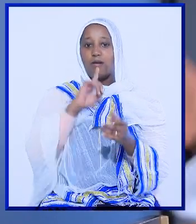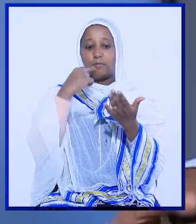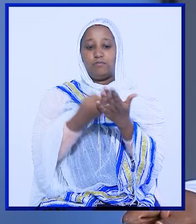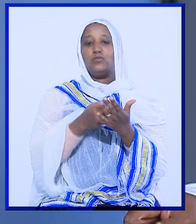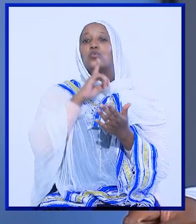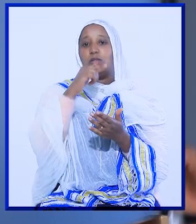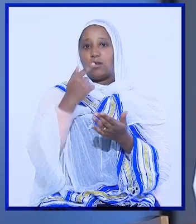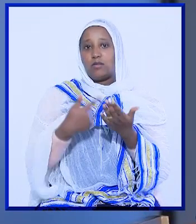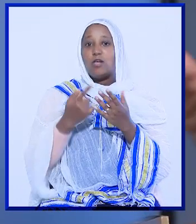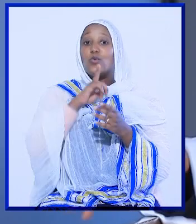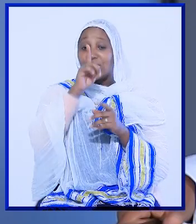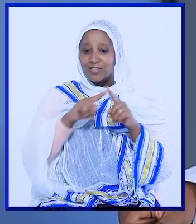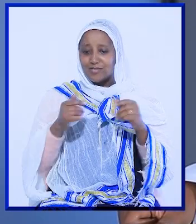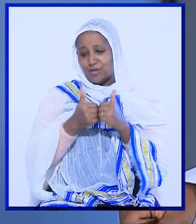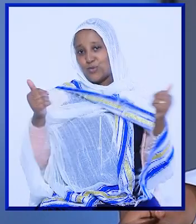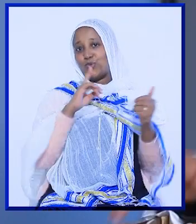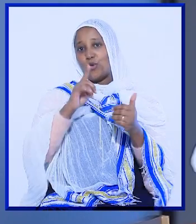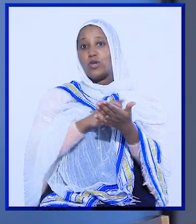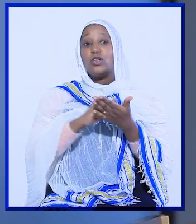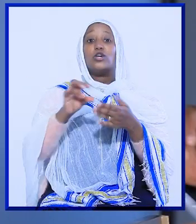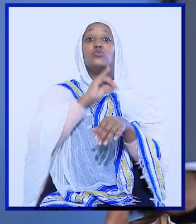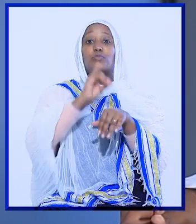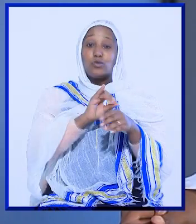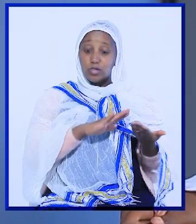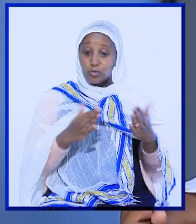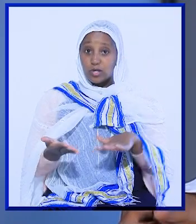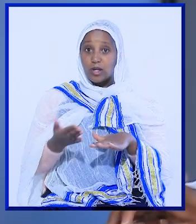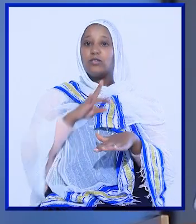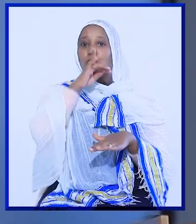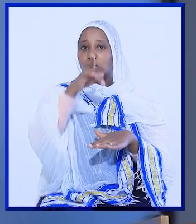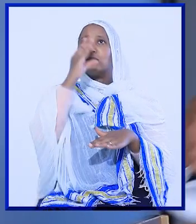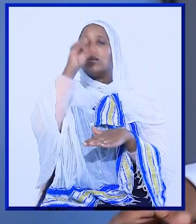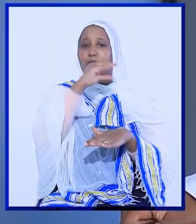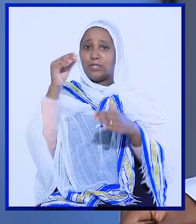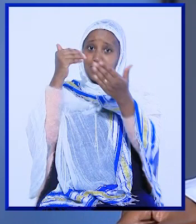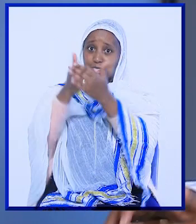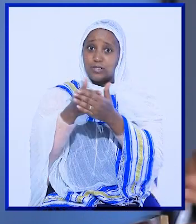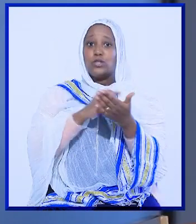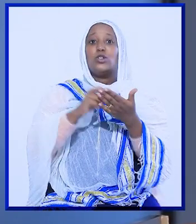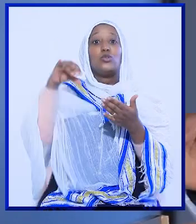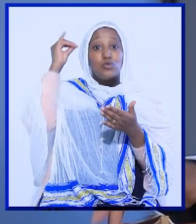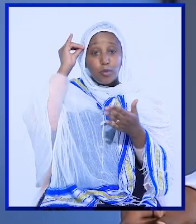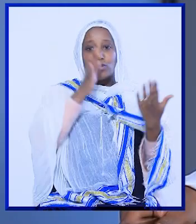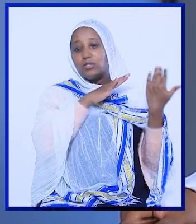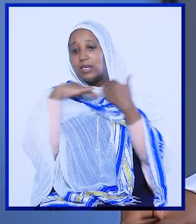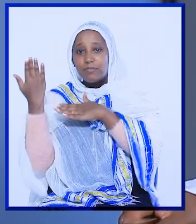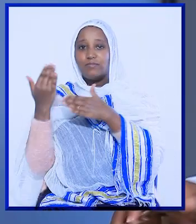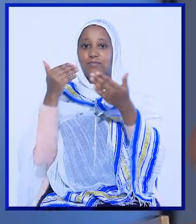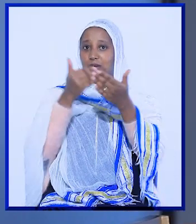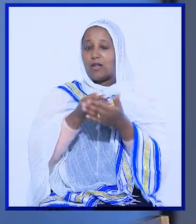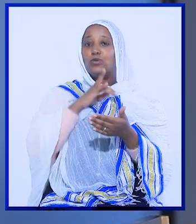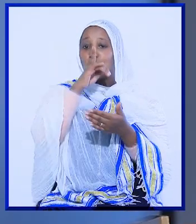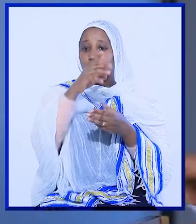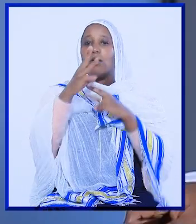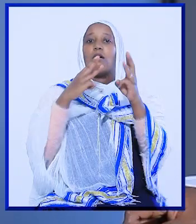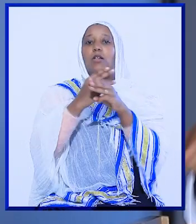እውነት ትላቸዋለች። ይህ እውነት ግን የተለየ እውነት ነው። ቅዱስ ጴጥሮስ የሞተለት እውነት፣ ለመስቀል የበቃለት እውነት፣ ቅዱስ ጳውሎስ ለሰይፍ የበቃለት እውነት